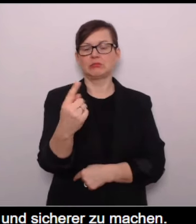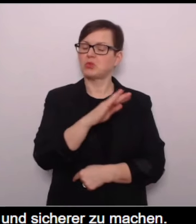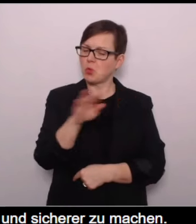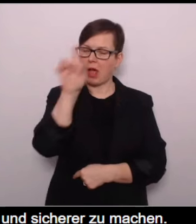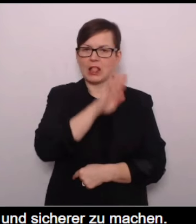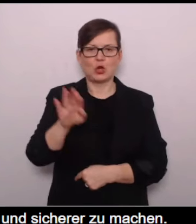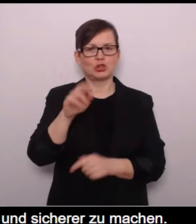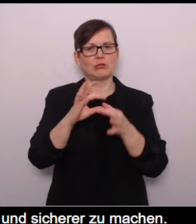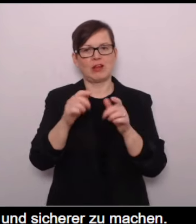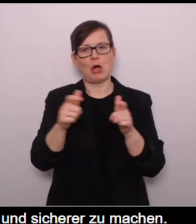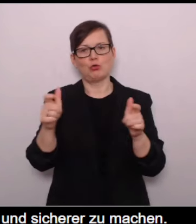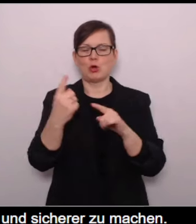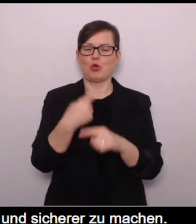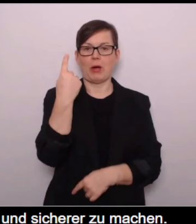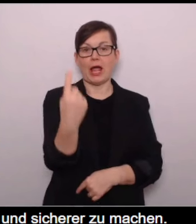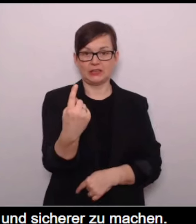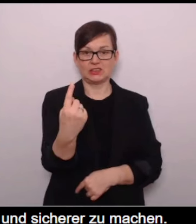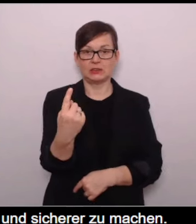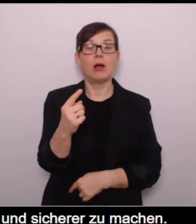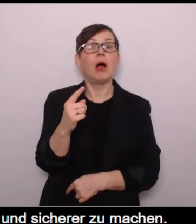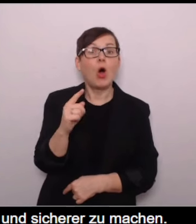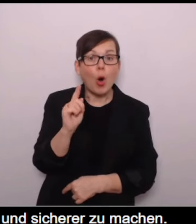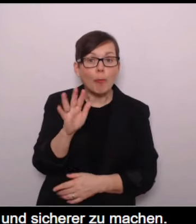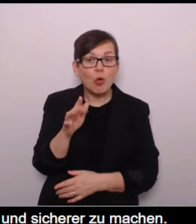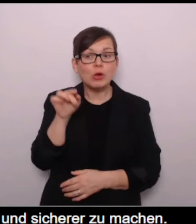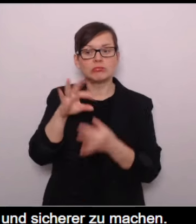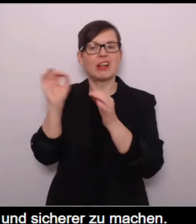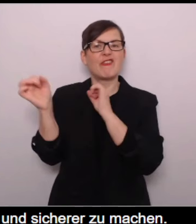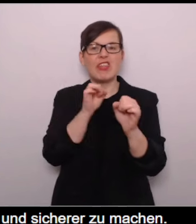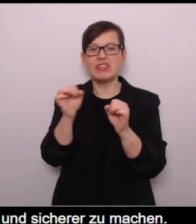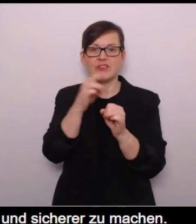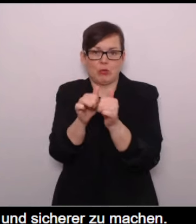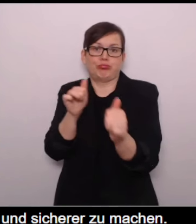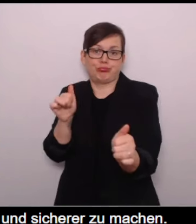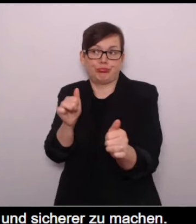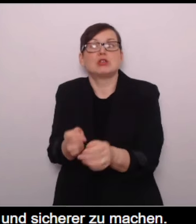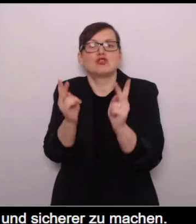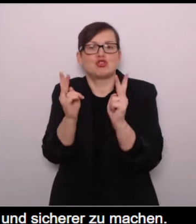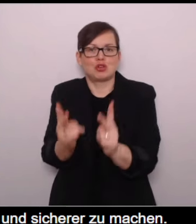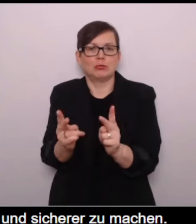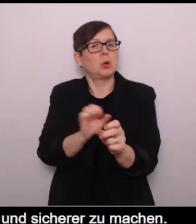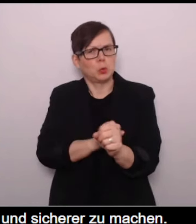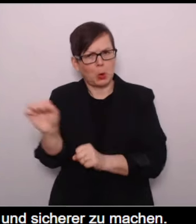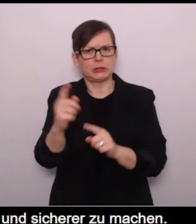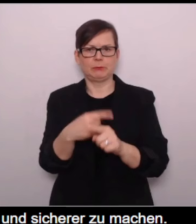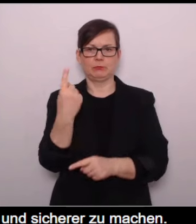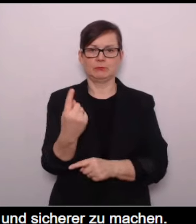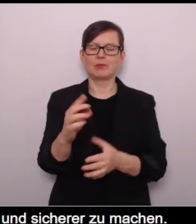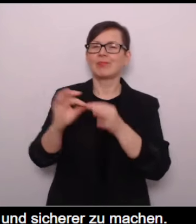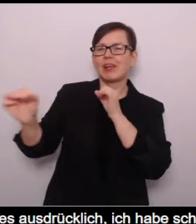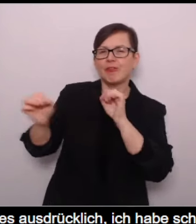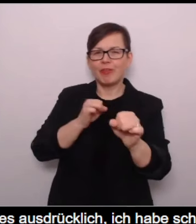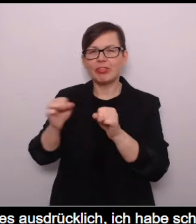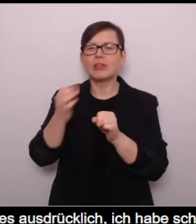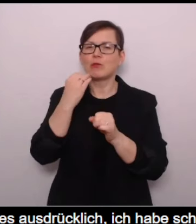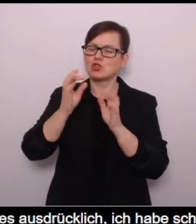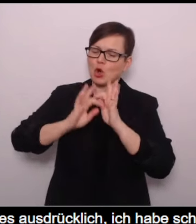bekommen, dass wir bei erneuerbaren Energie die Nummer eins sind in ganz Deutschland beim Ausbau und das selbst, obwohl wir beim Wind noch nicht